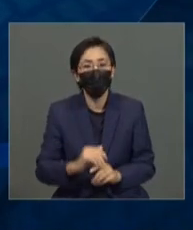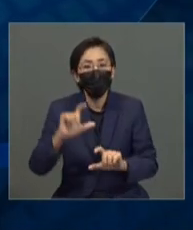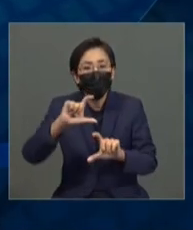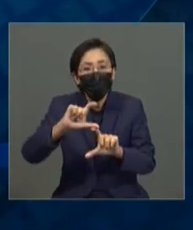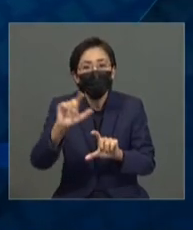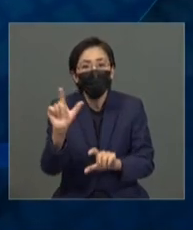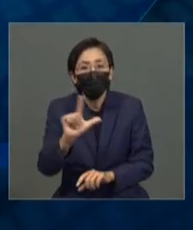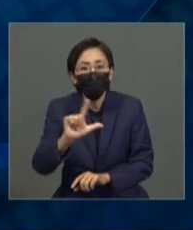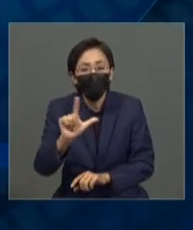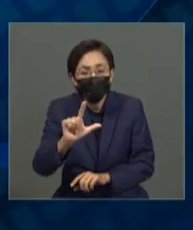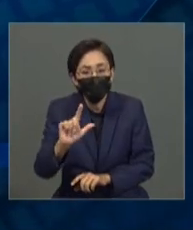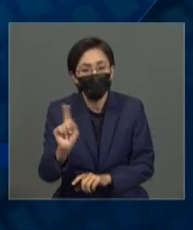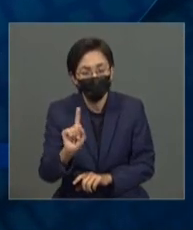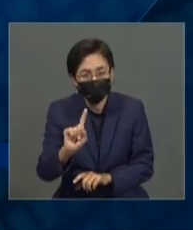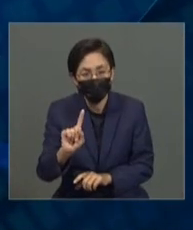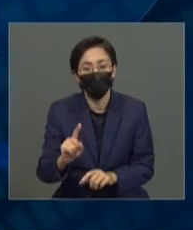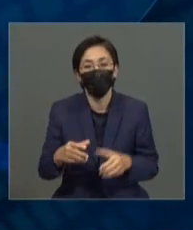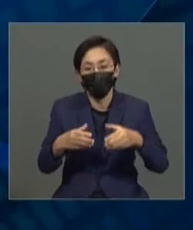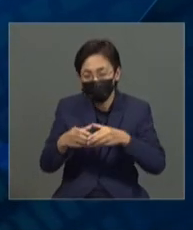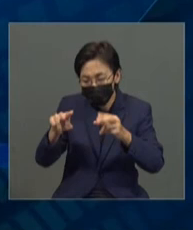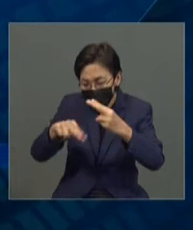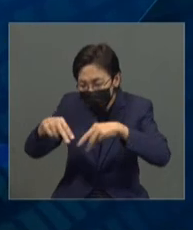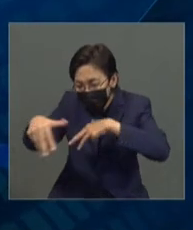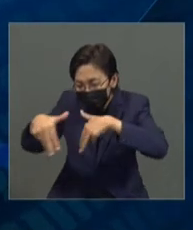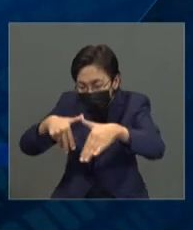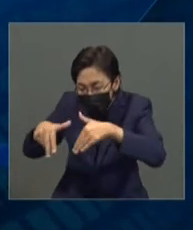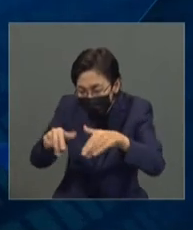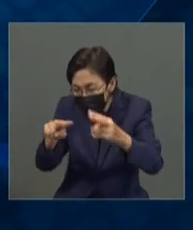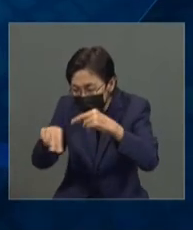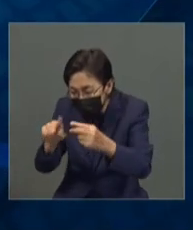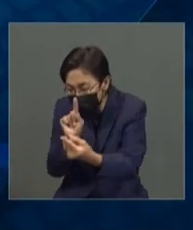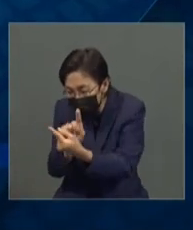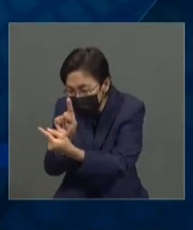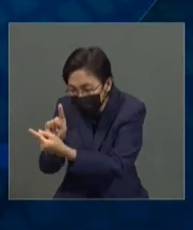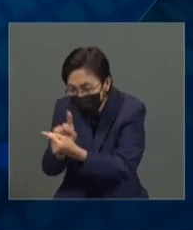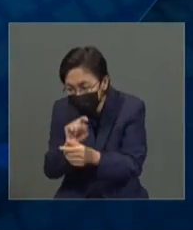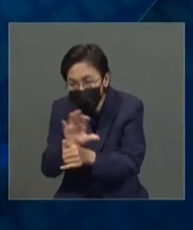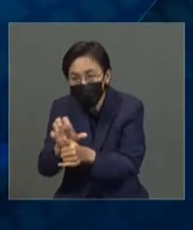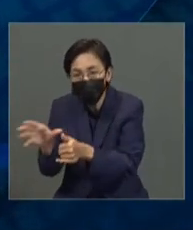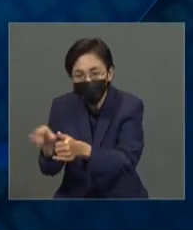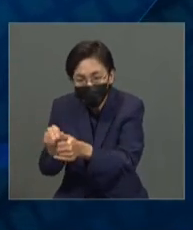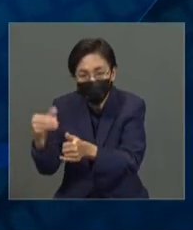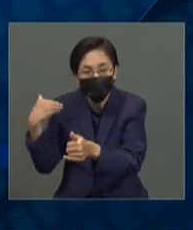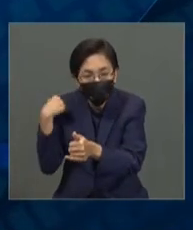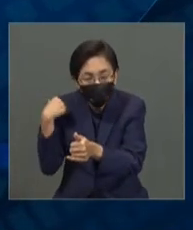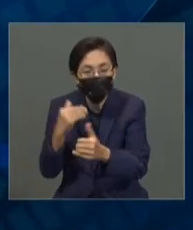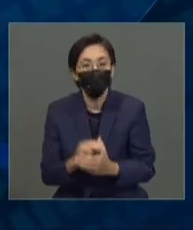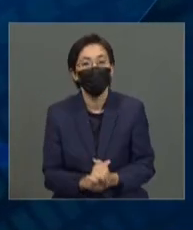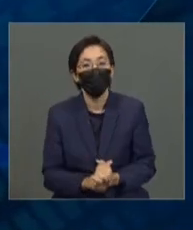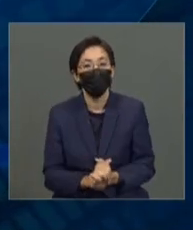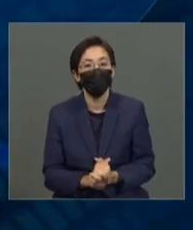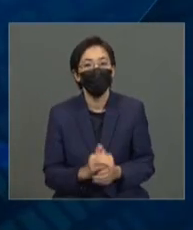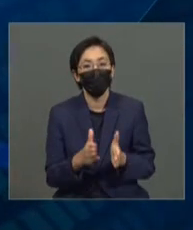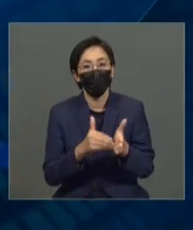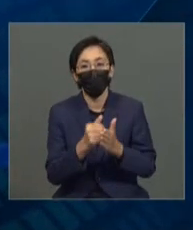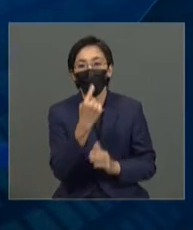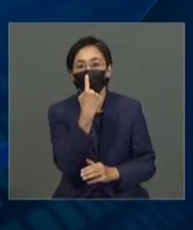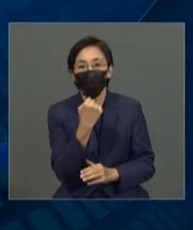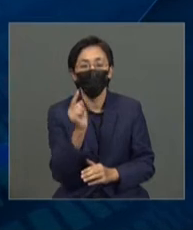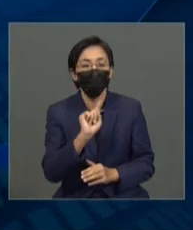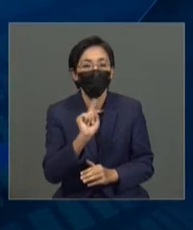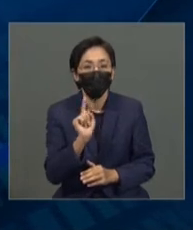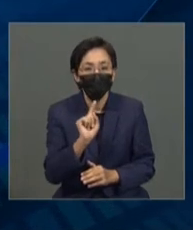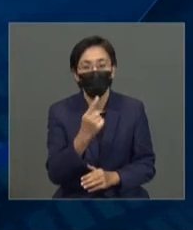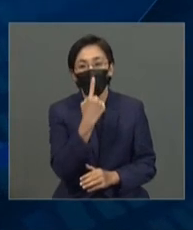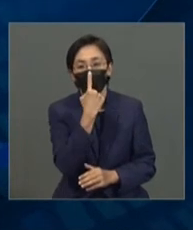การพบผู้ติดเชื้อจากการคัดกรองเชิงรุกให้เห็นกราฟที่ทุกท่านคุ้นเคยก็คือสีแดงจะเป็นการราย